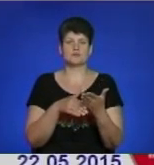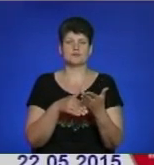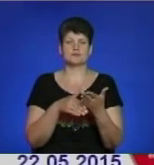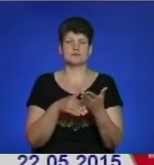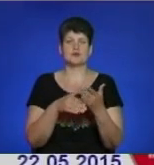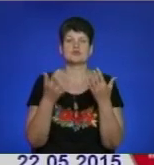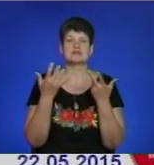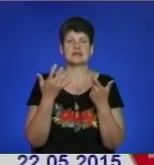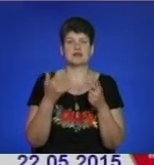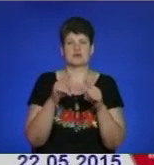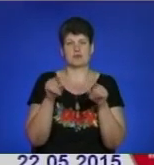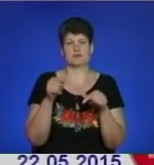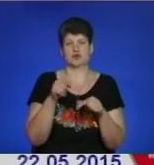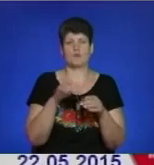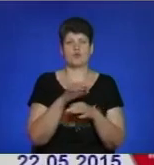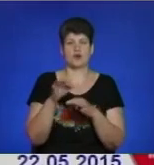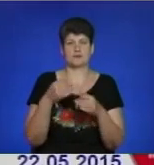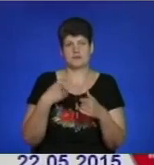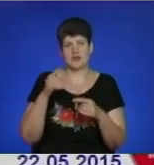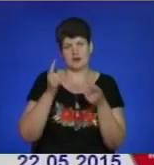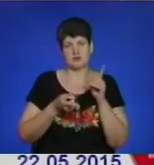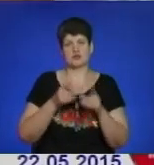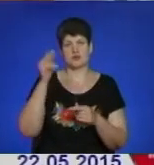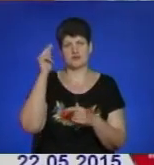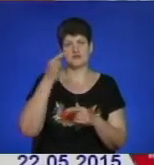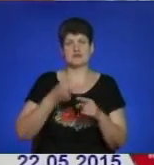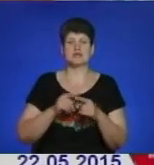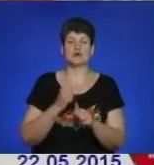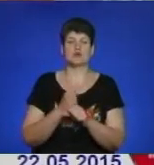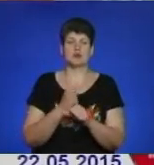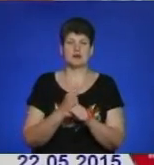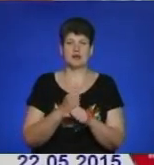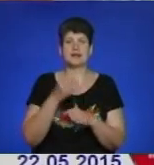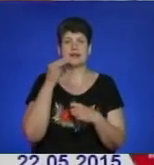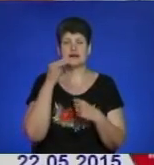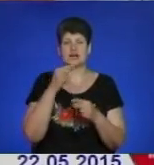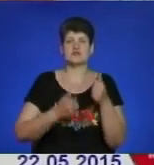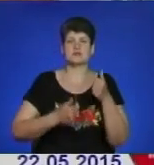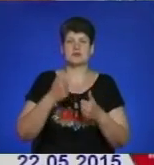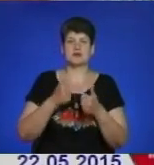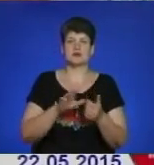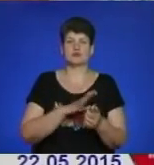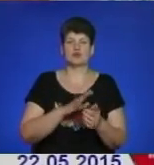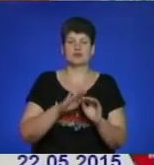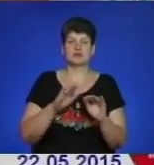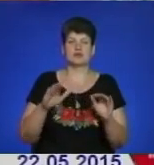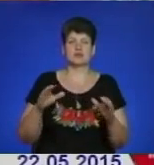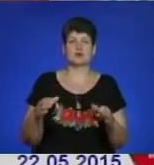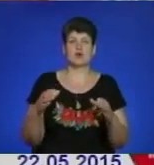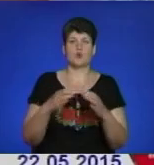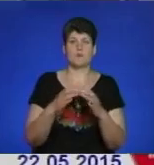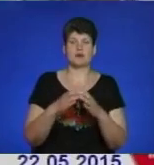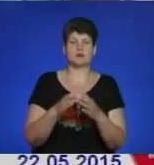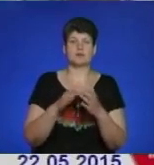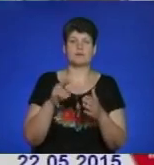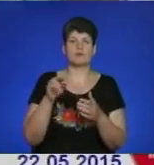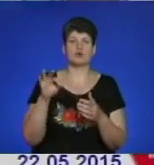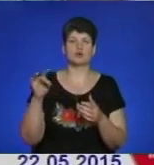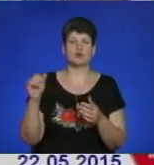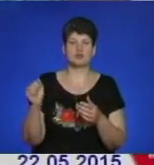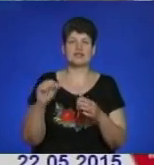що може трапитись з тобою або твоїм товаришем. От сама назва «Я можу врятувати життя». Ви можете з певністю сказати, що ви можете врятувати життя